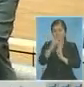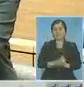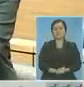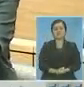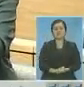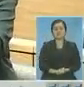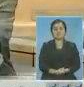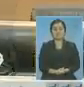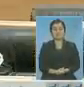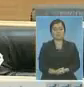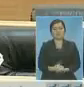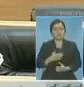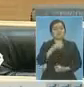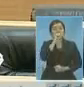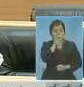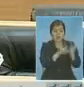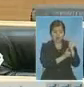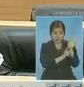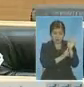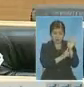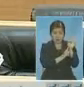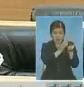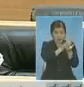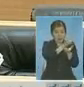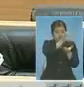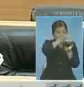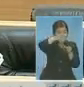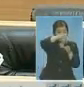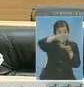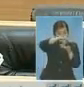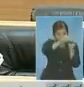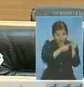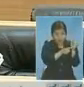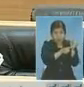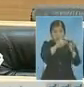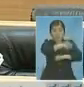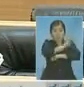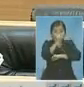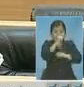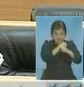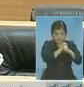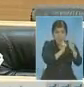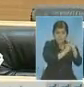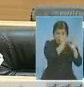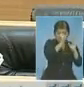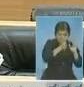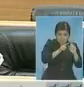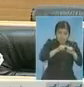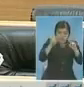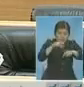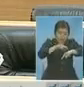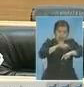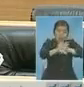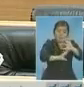านดิฉันบอกว่ากาแฟเนี่ยมันมีวันผลิตจริงแต่ว่ามันใกล้จะหมด